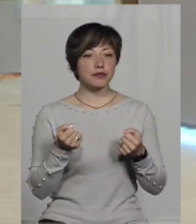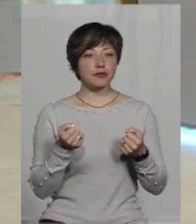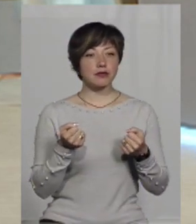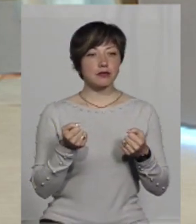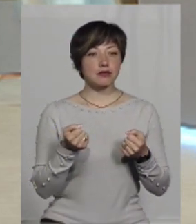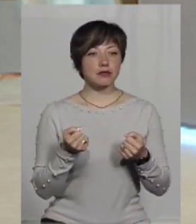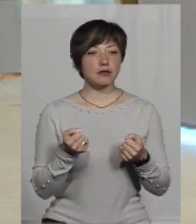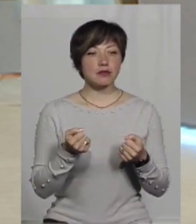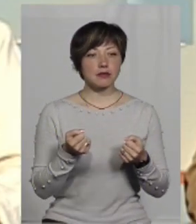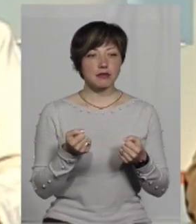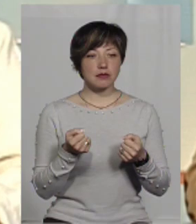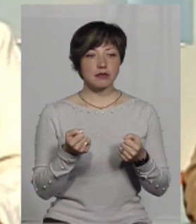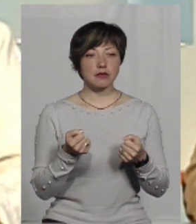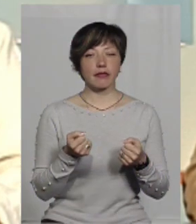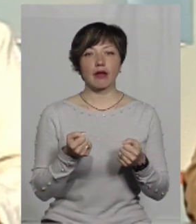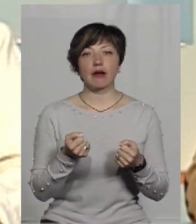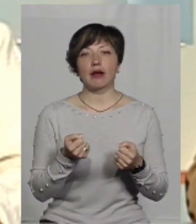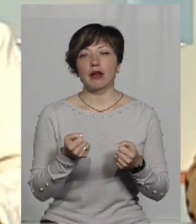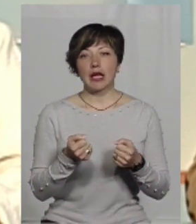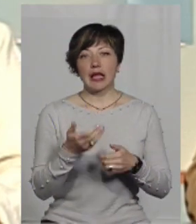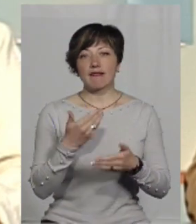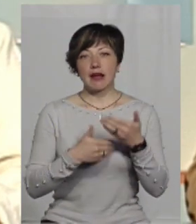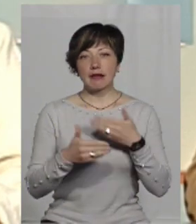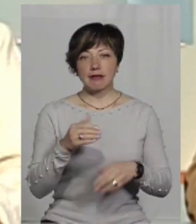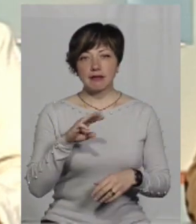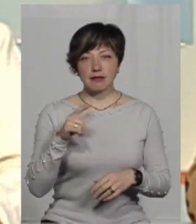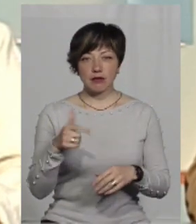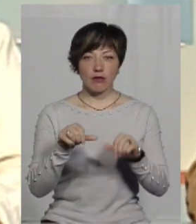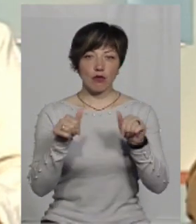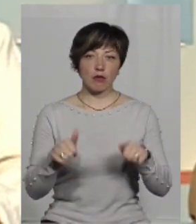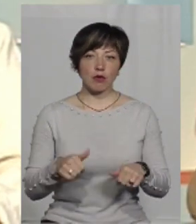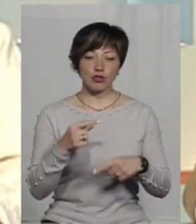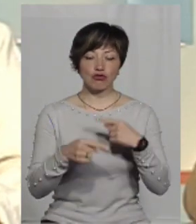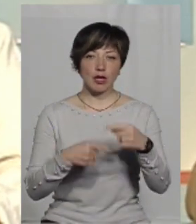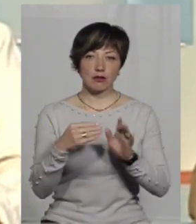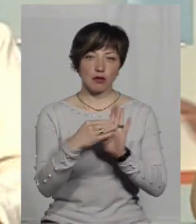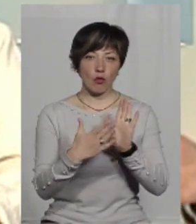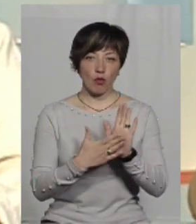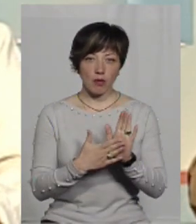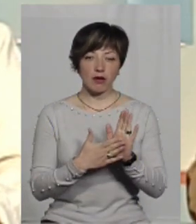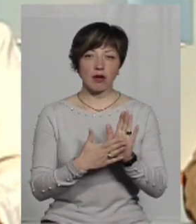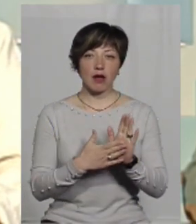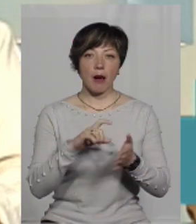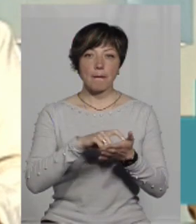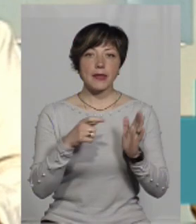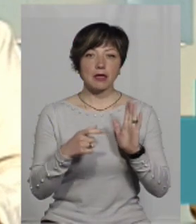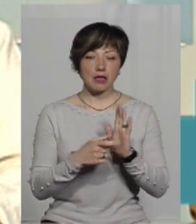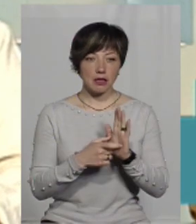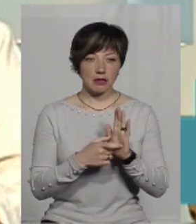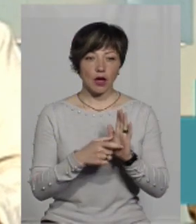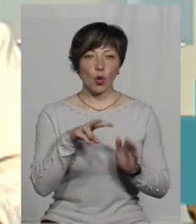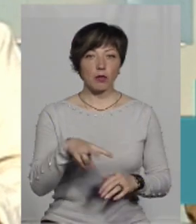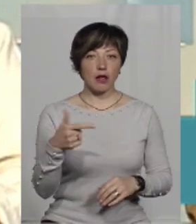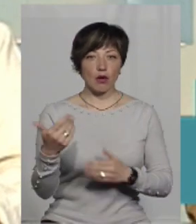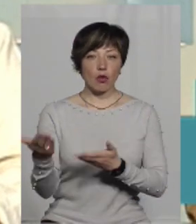так само ступінь інвалідності, який теж оформлюється через постановку на облік в кабінеті Людмили Григорівни.